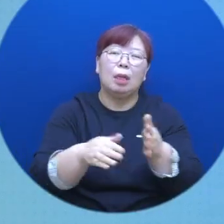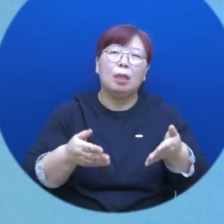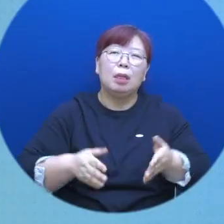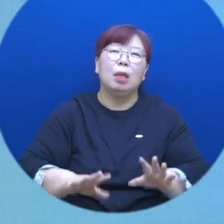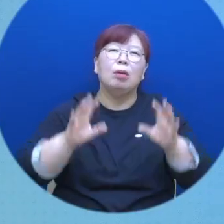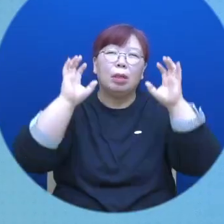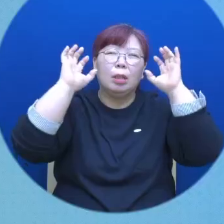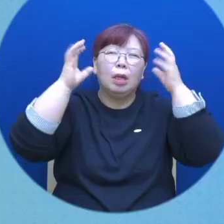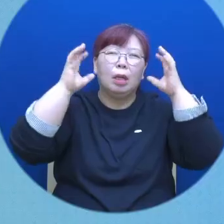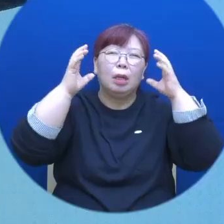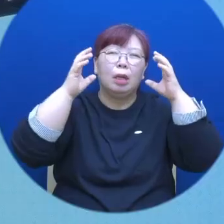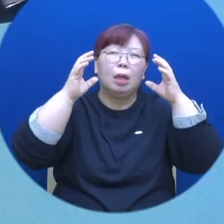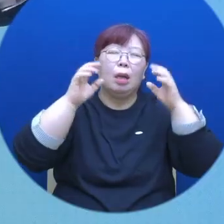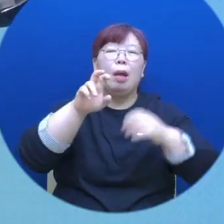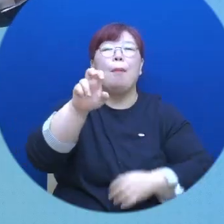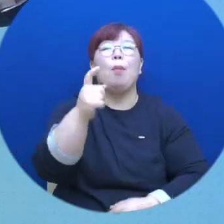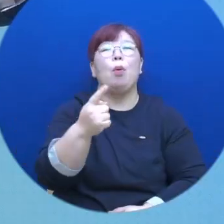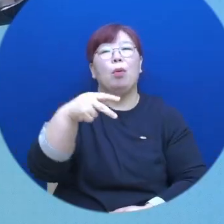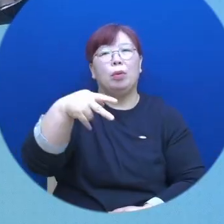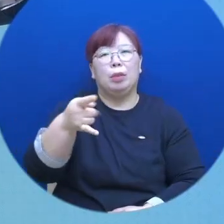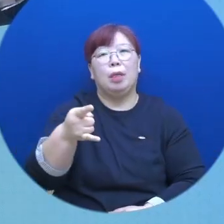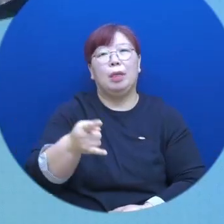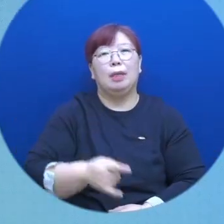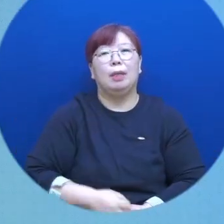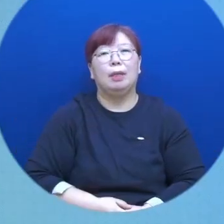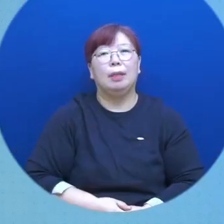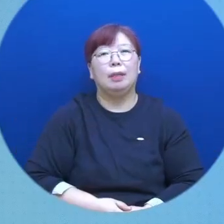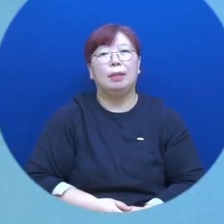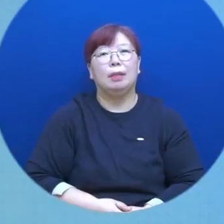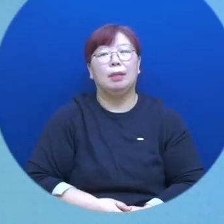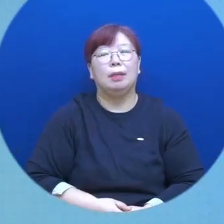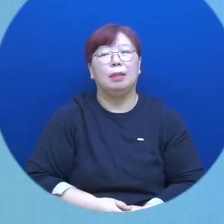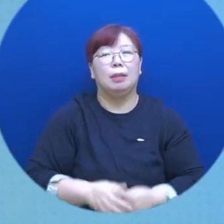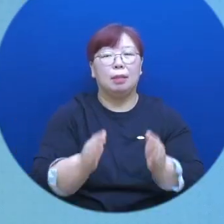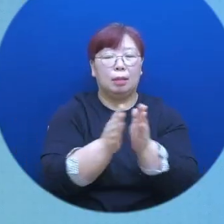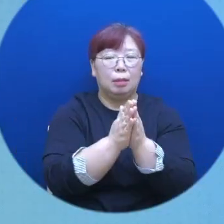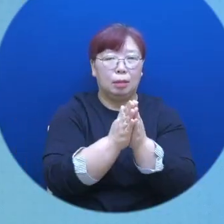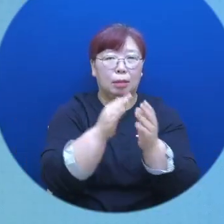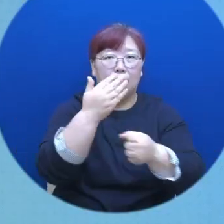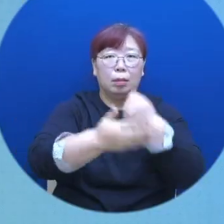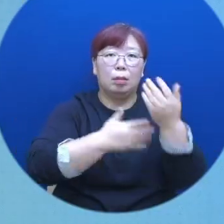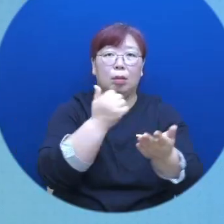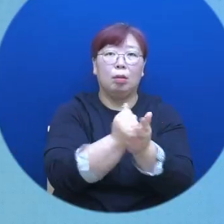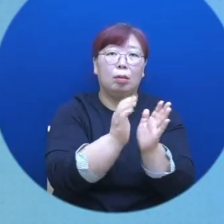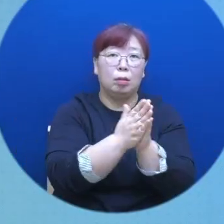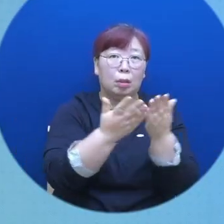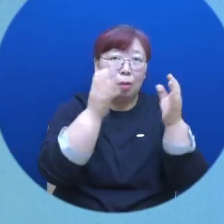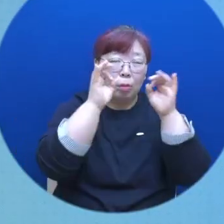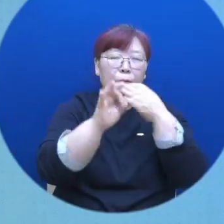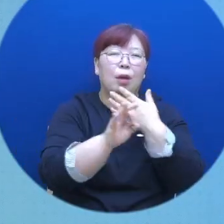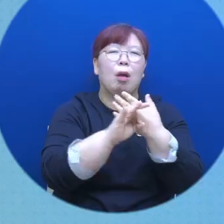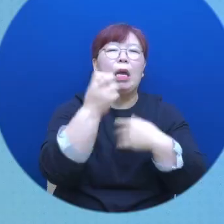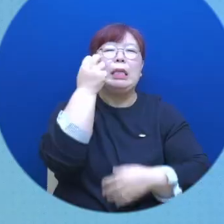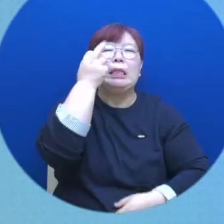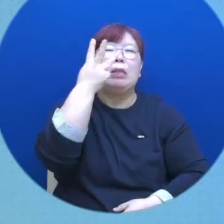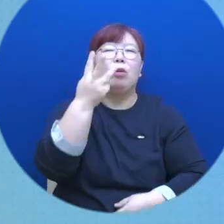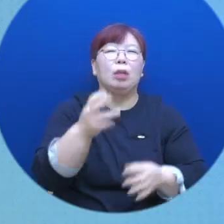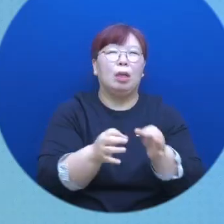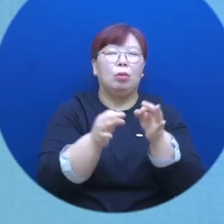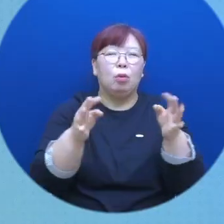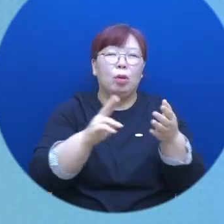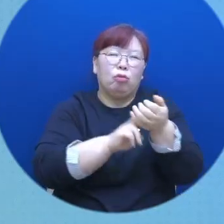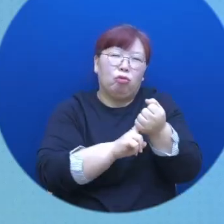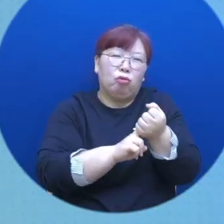아이가 모세예요. 성경은 말하죠. 석 달을 숨겨 키웠다.